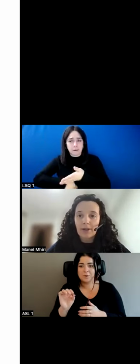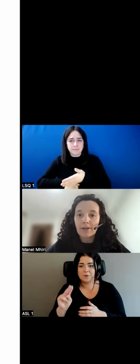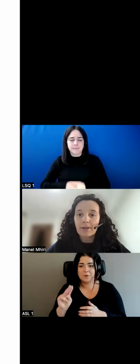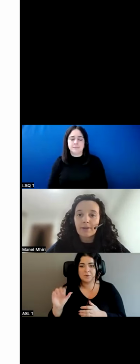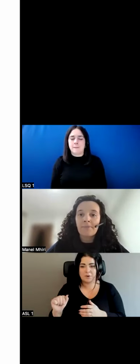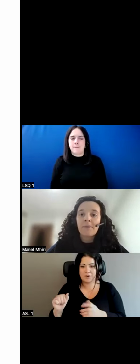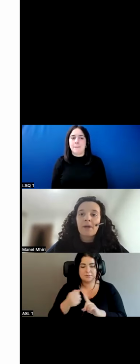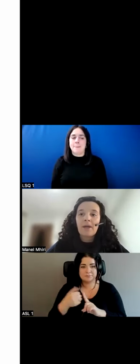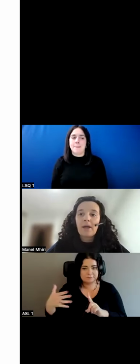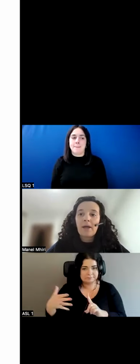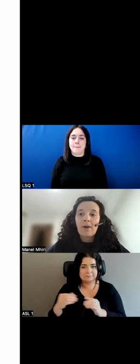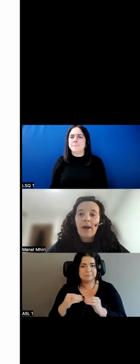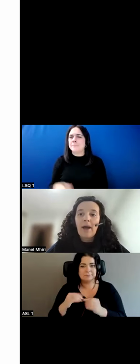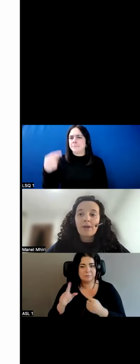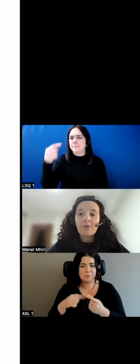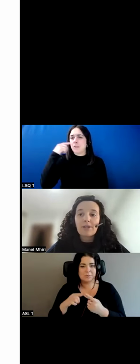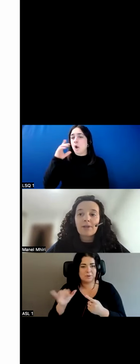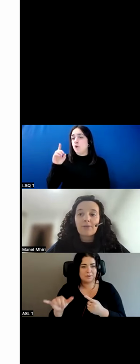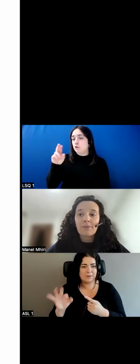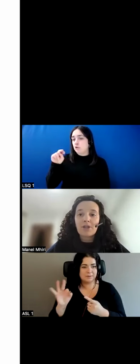Et Donna en a parlé plus tôt.